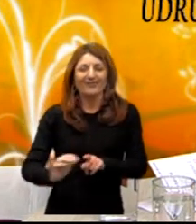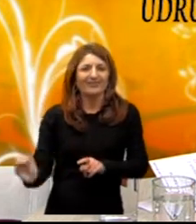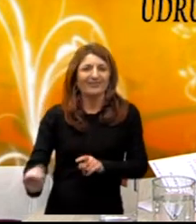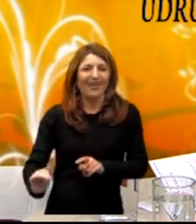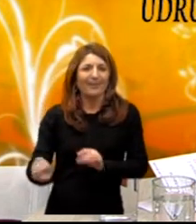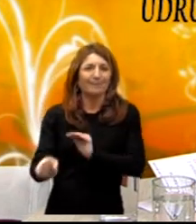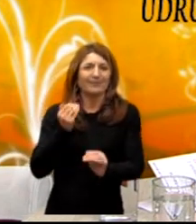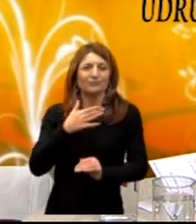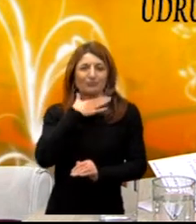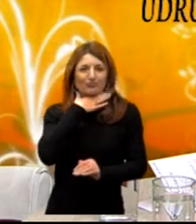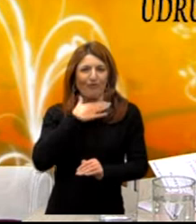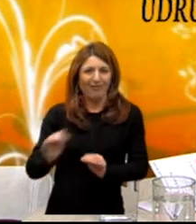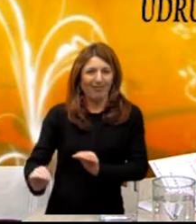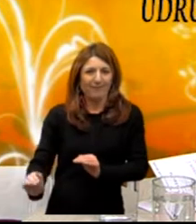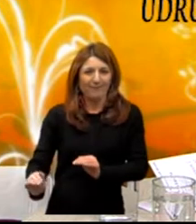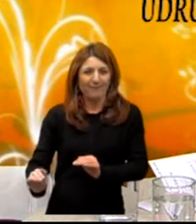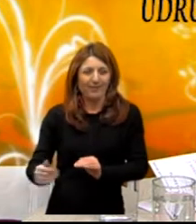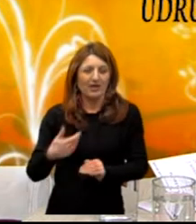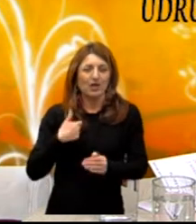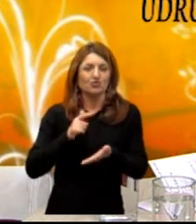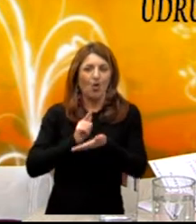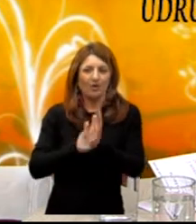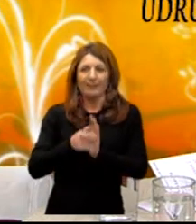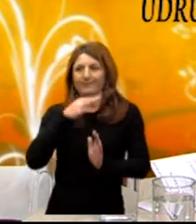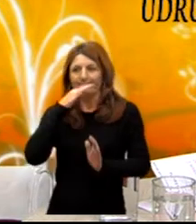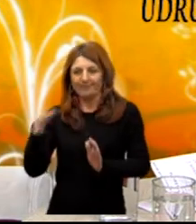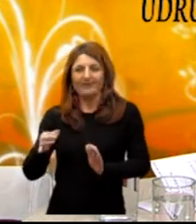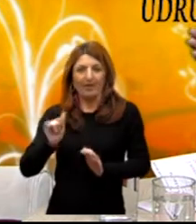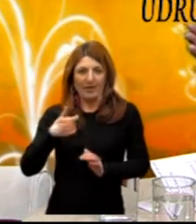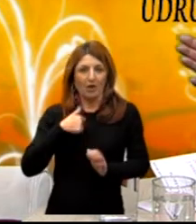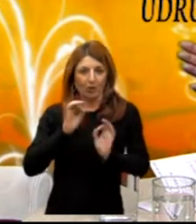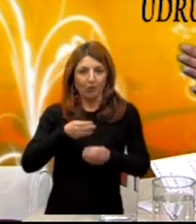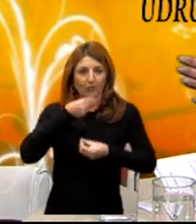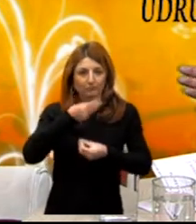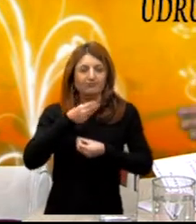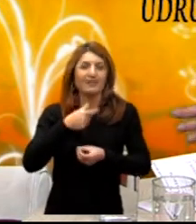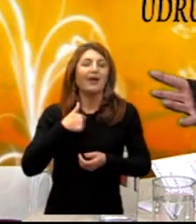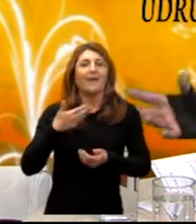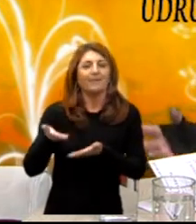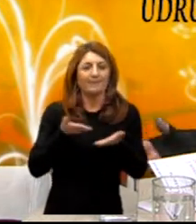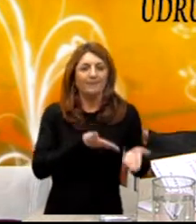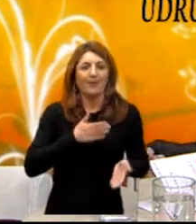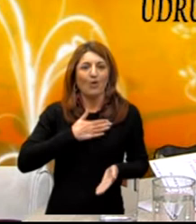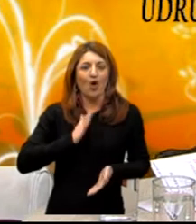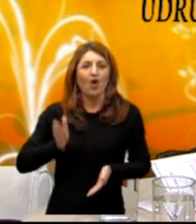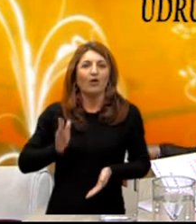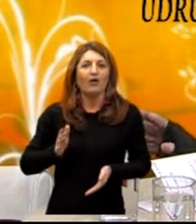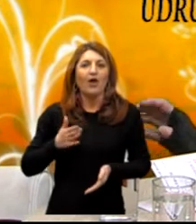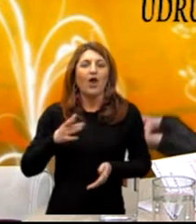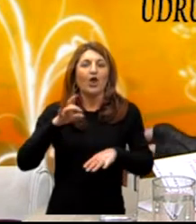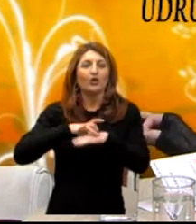djeteta. Budući da ću ja odmah pitati je li ja dobro govorim, ja ću vam najprije predstaviti moje goste. To je doktor